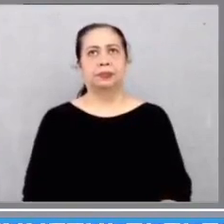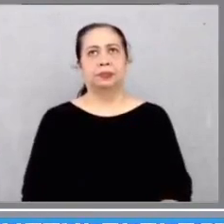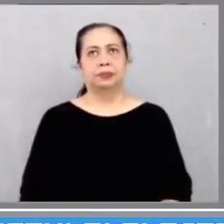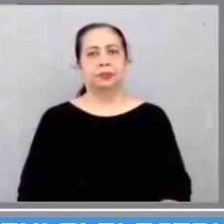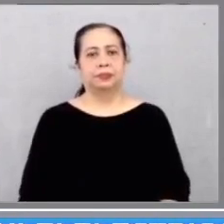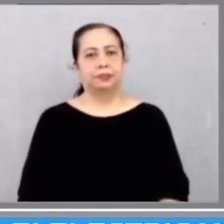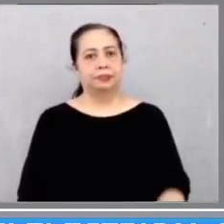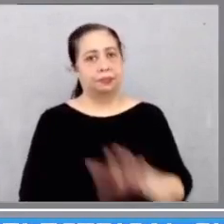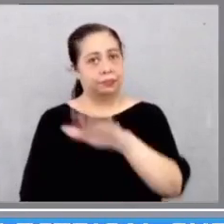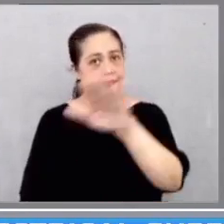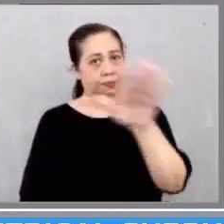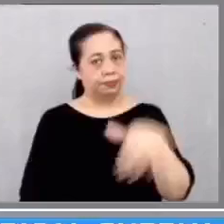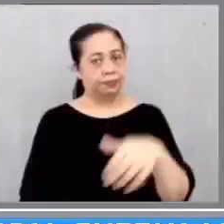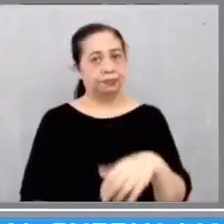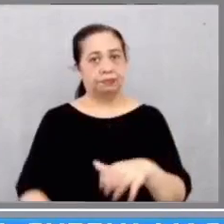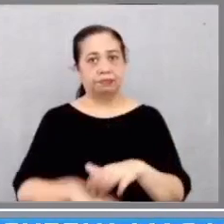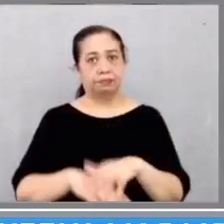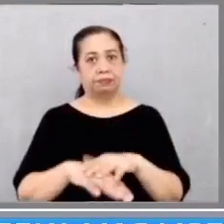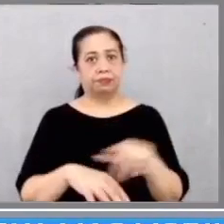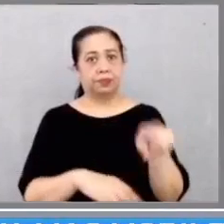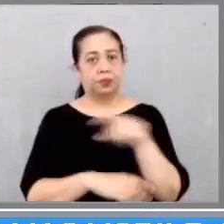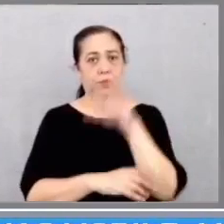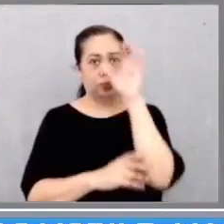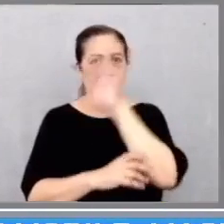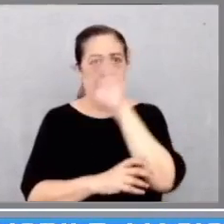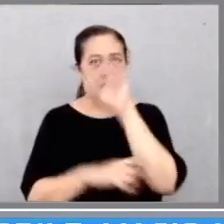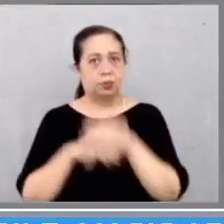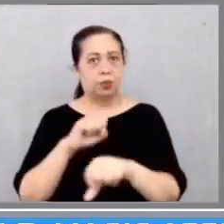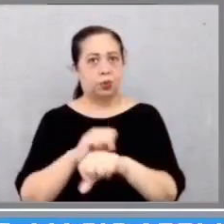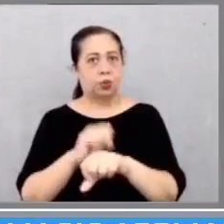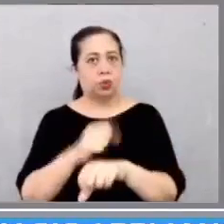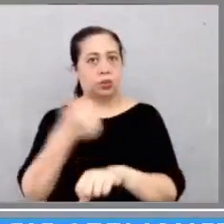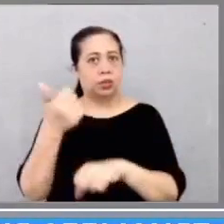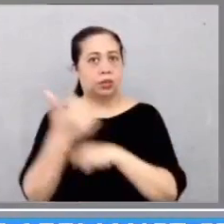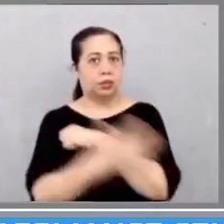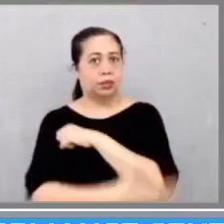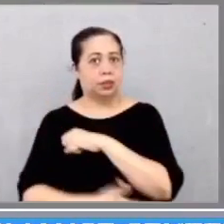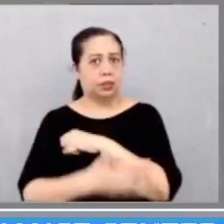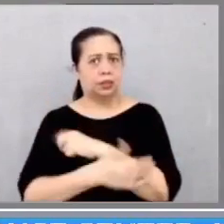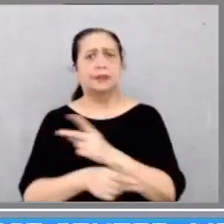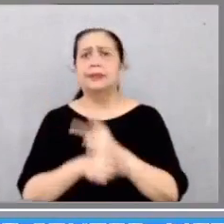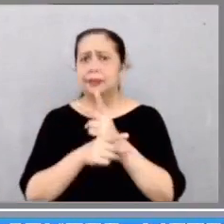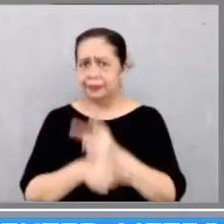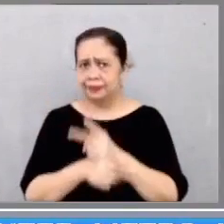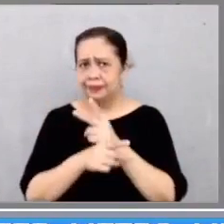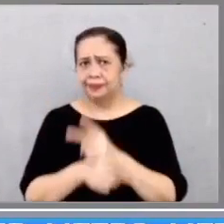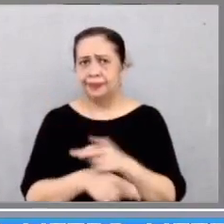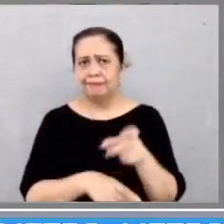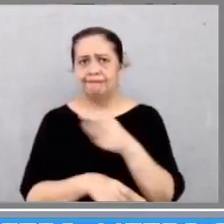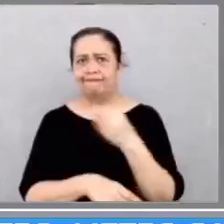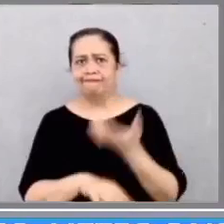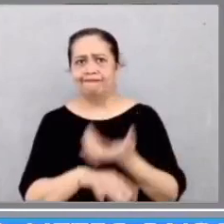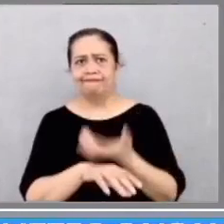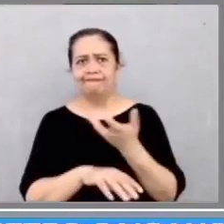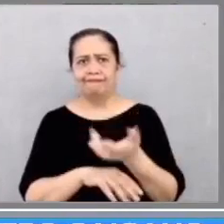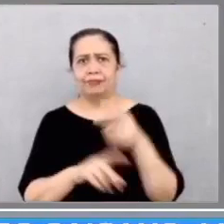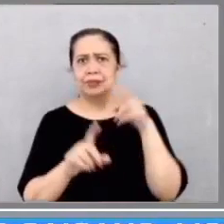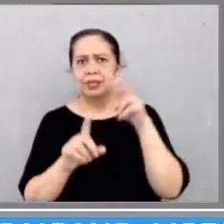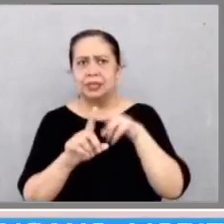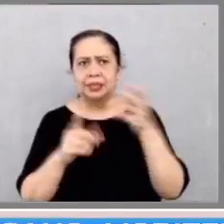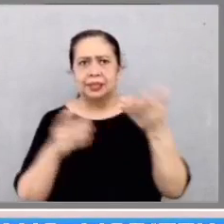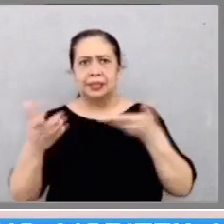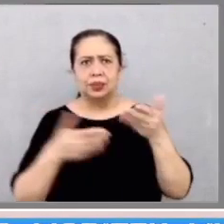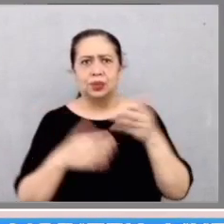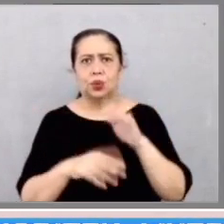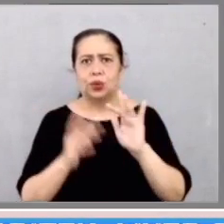Mga kapuso, paalala po sa mga naghahanap ng trabaho abroad dyan. Mag-ingat po ha sa mga nagre-recruit online. Babala po